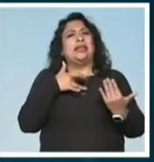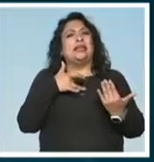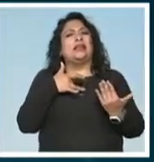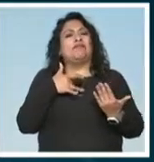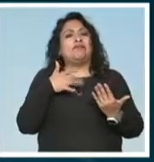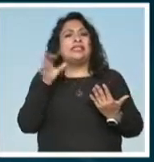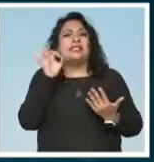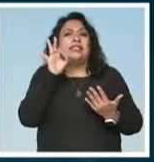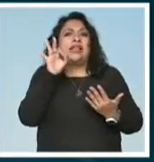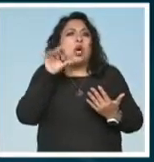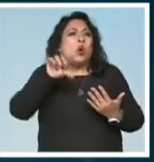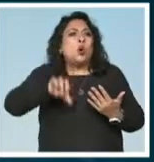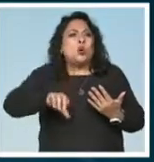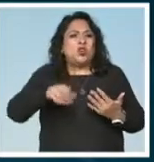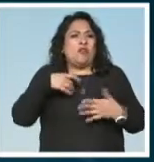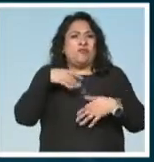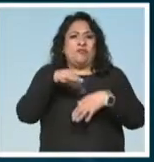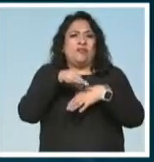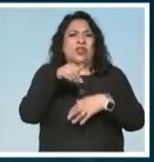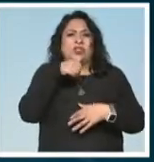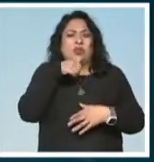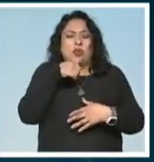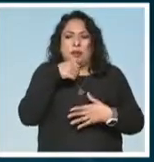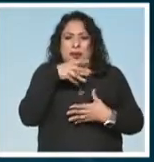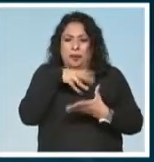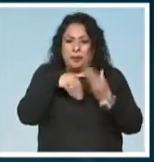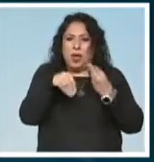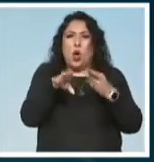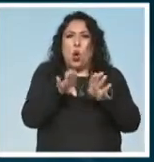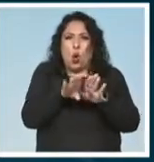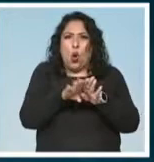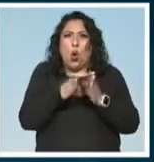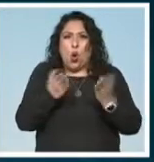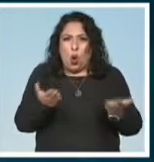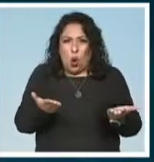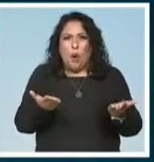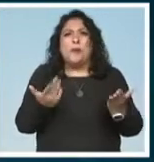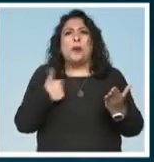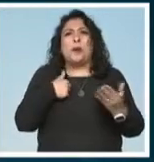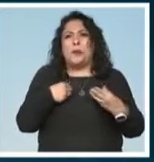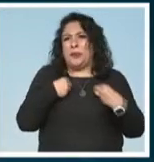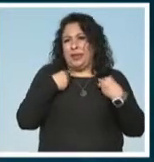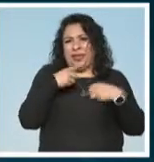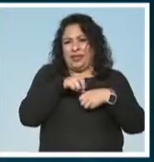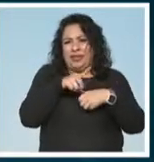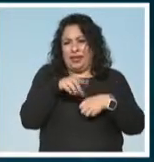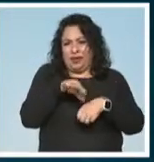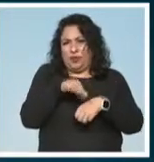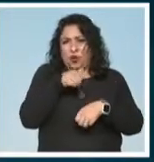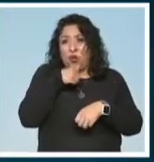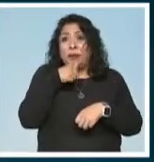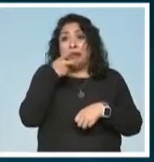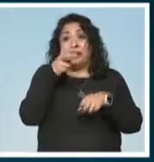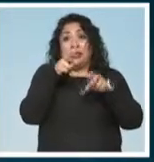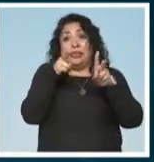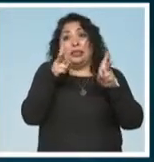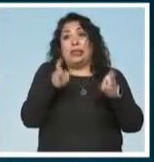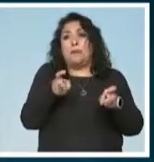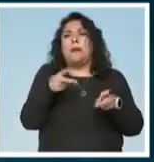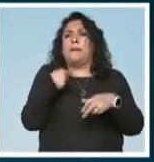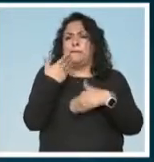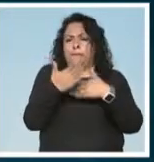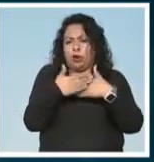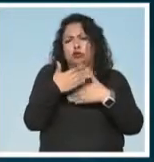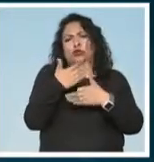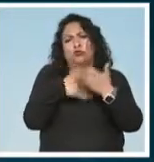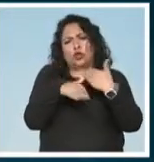so eine Gratwanderung, wie erzählen wir etwas, bringen es nah und trotzdem zu gucken, wie kommen wir in ein bestimmtes Gefühl,